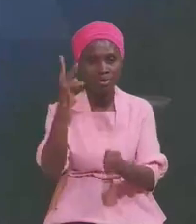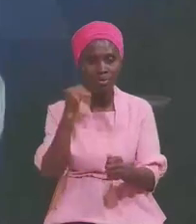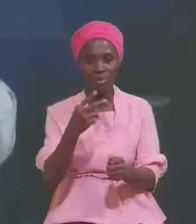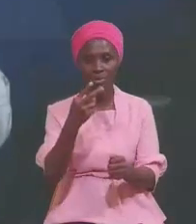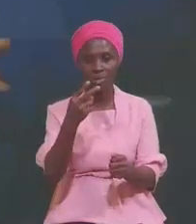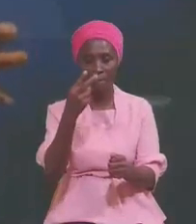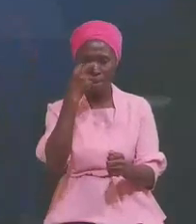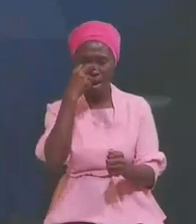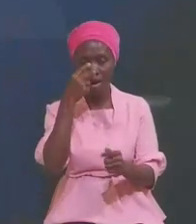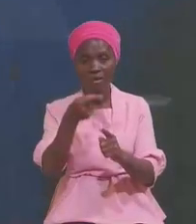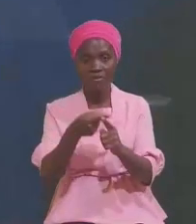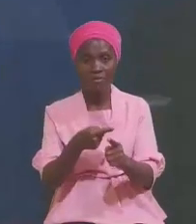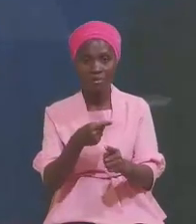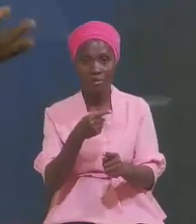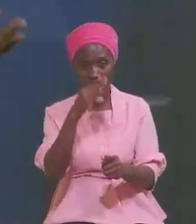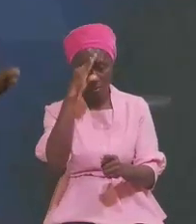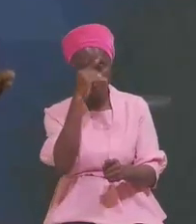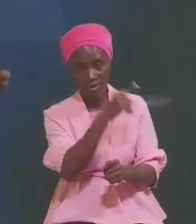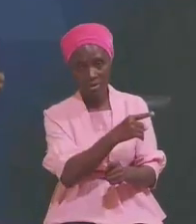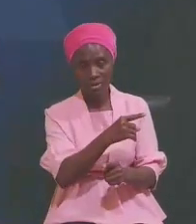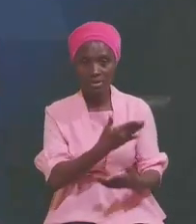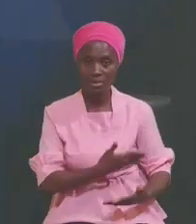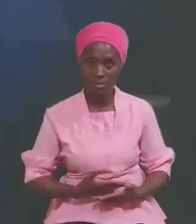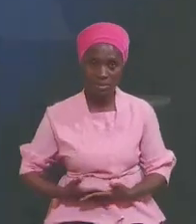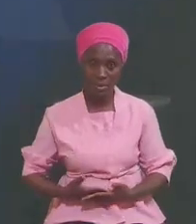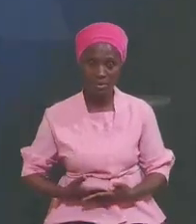Un homme aveugle, un homme malade,